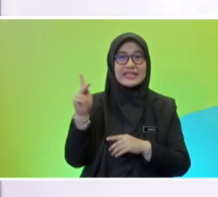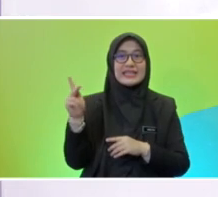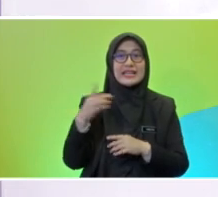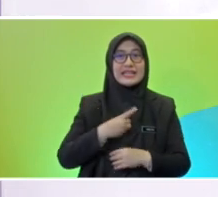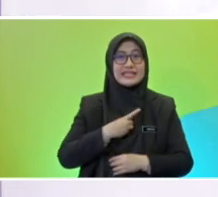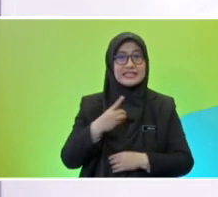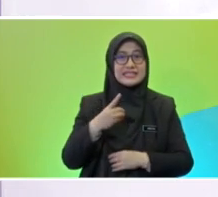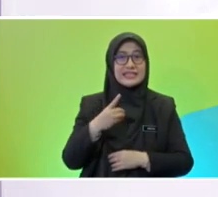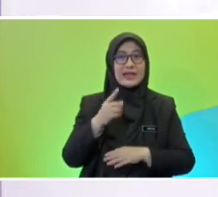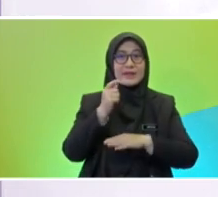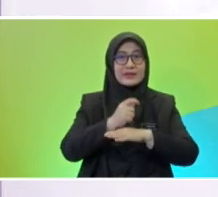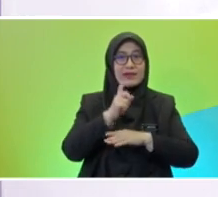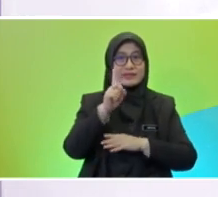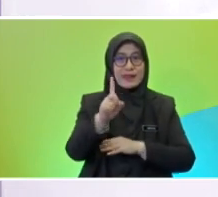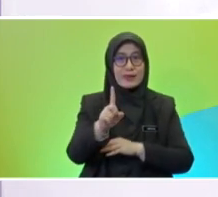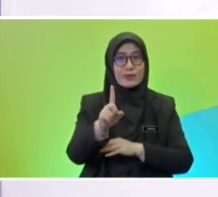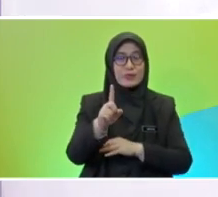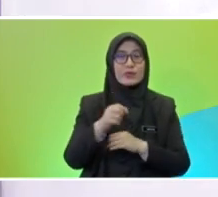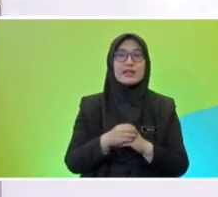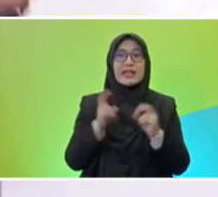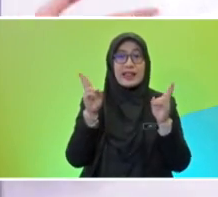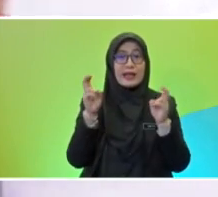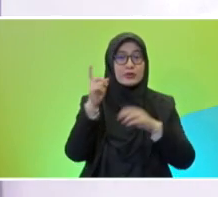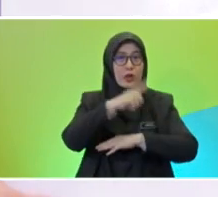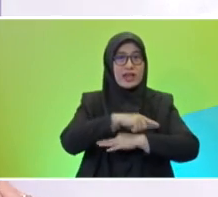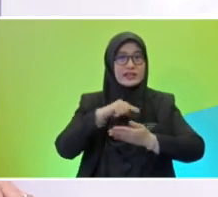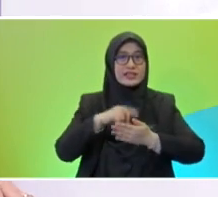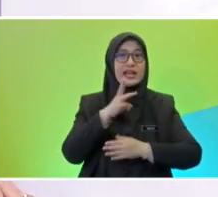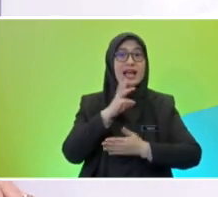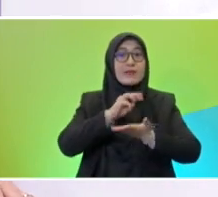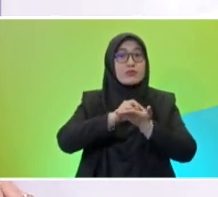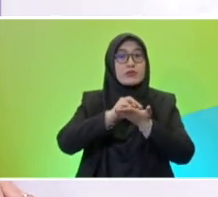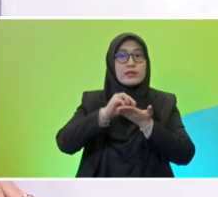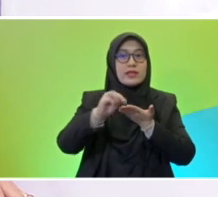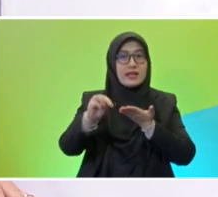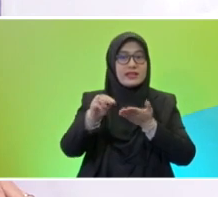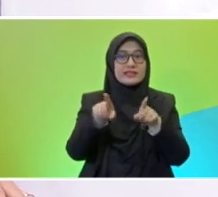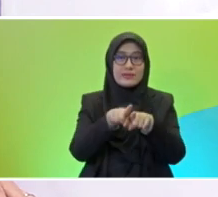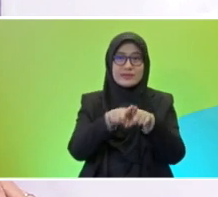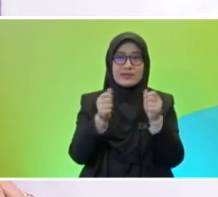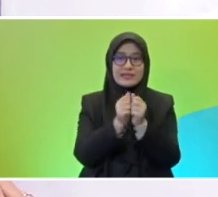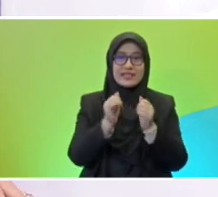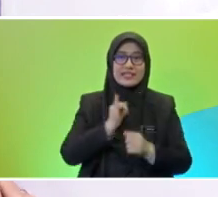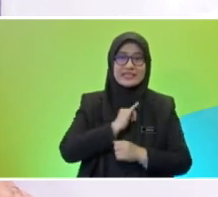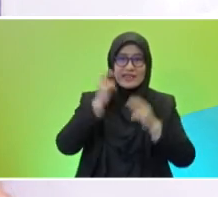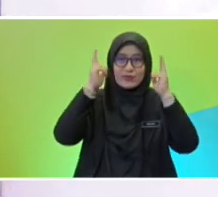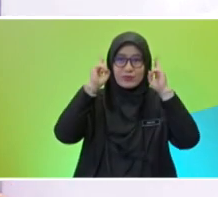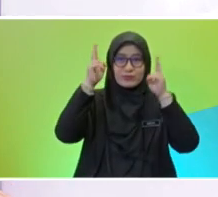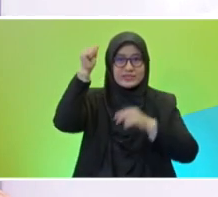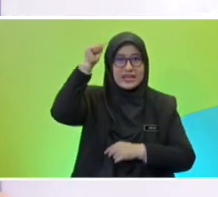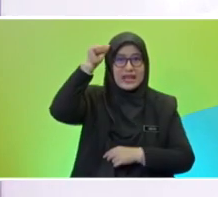topik kita pada hari ini adalah Ayo mutlak dan di sebelah kiri saya bersama dengan Ustadz Muhammad Aiman Hakim